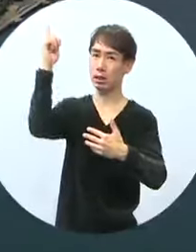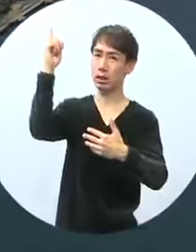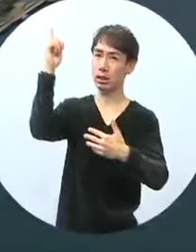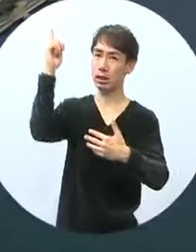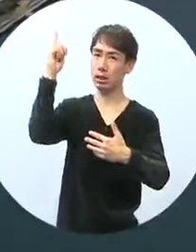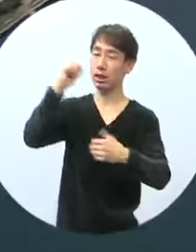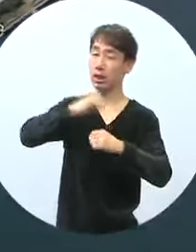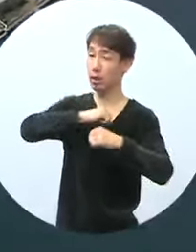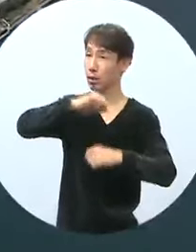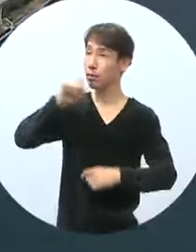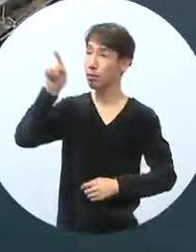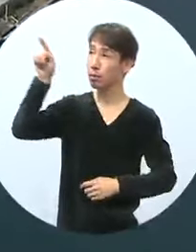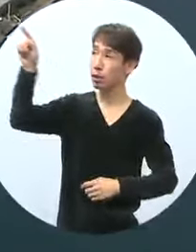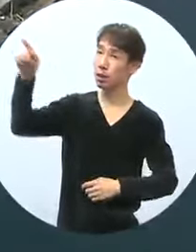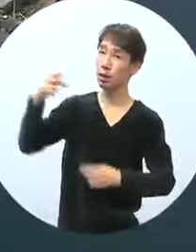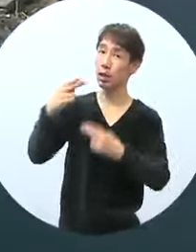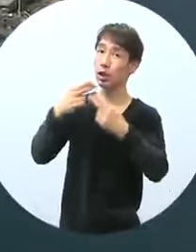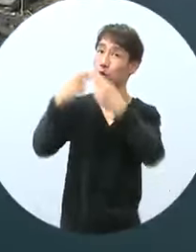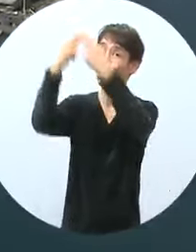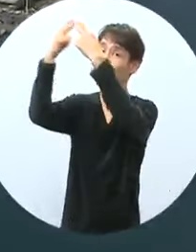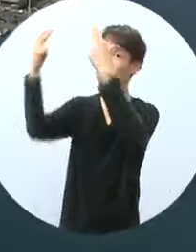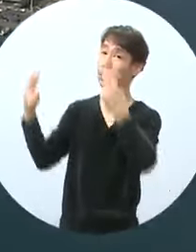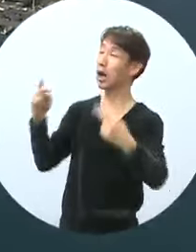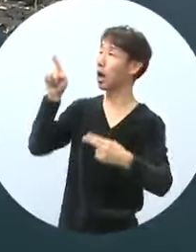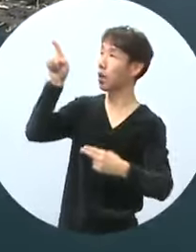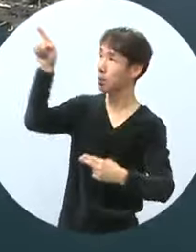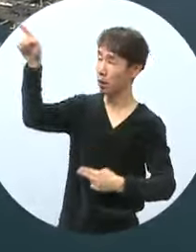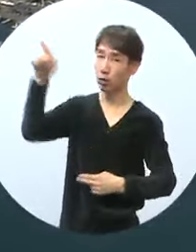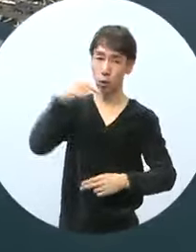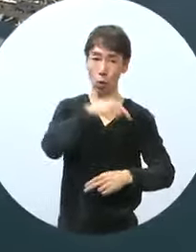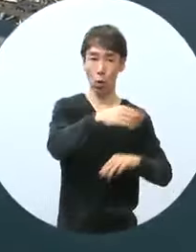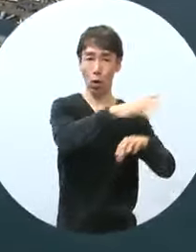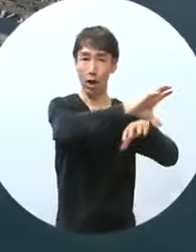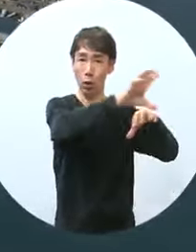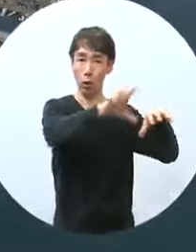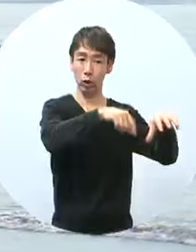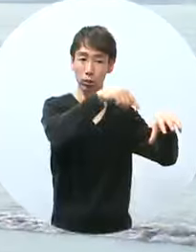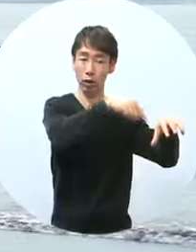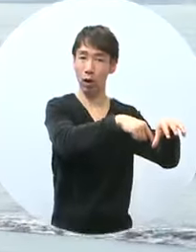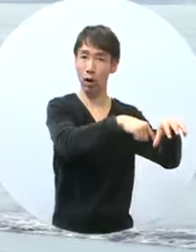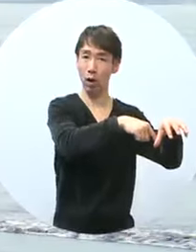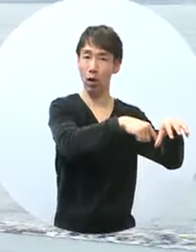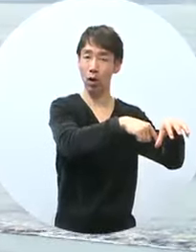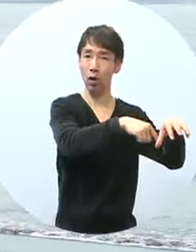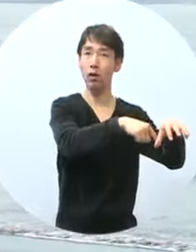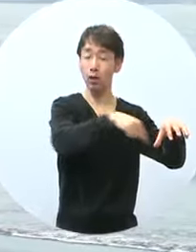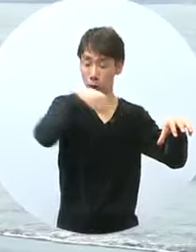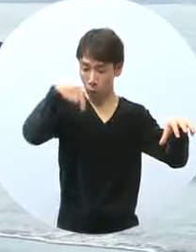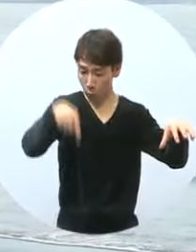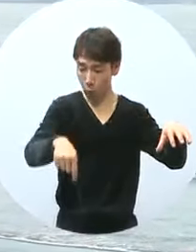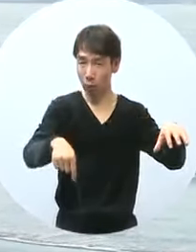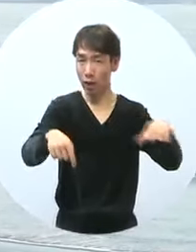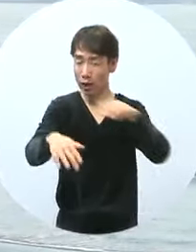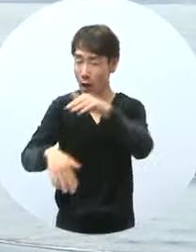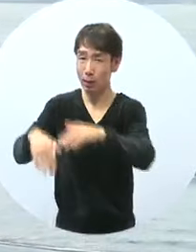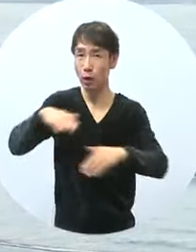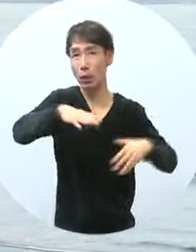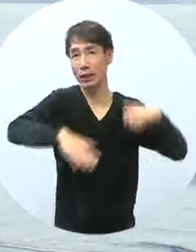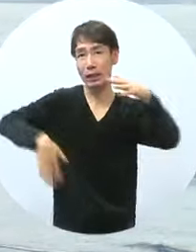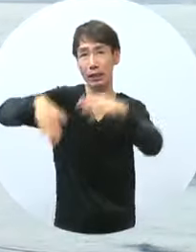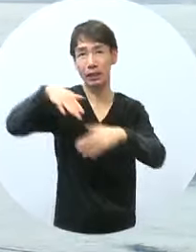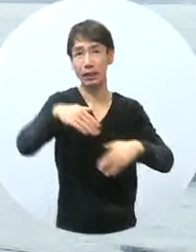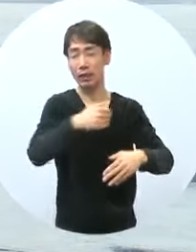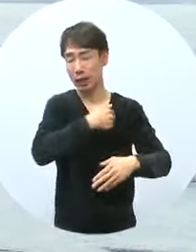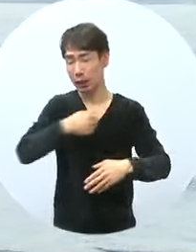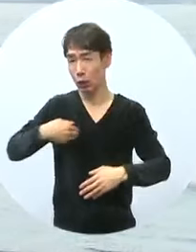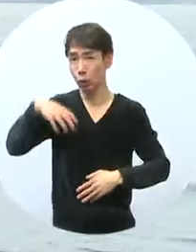富士山が綺麗に見えるんですね。そしてこの江ノ島と富士山に挟まれて波乗りをするという、もうこの最高